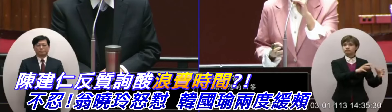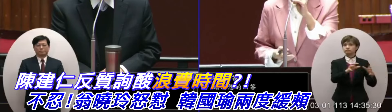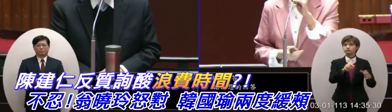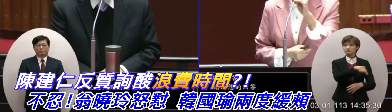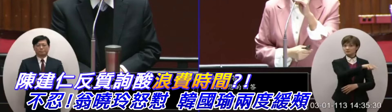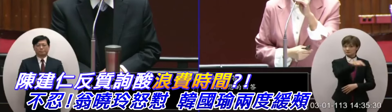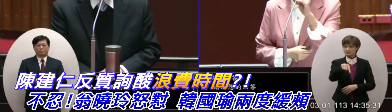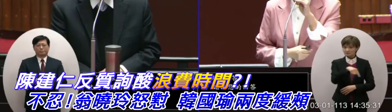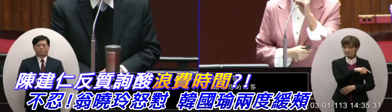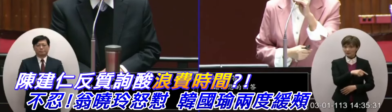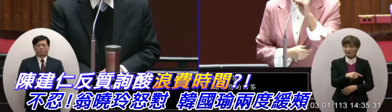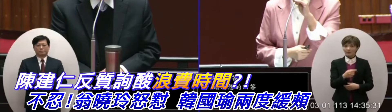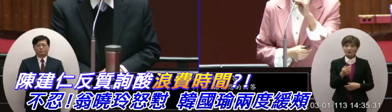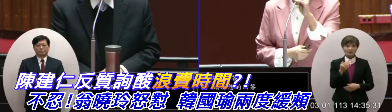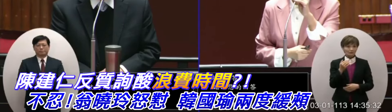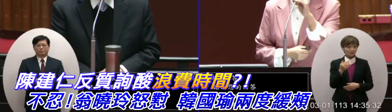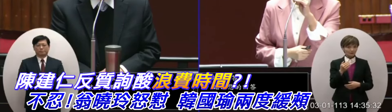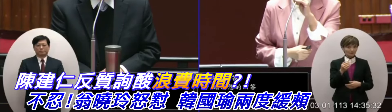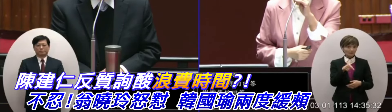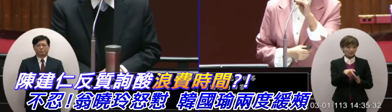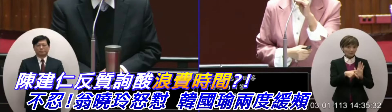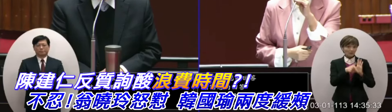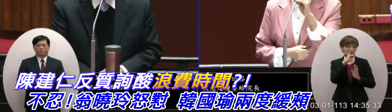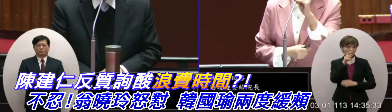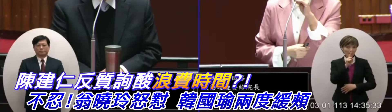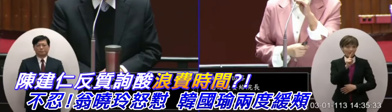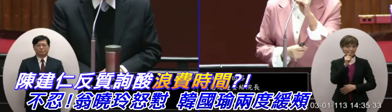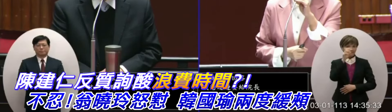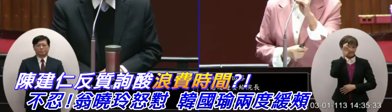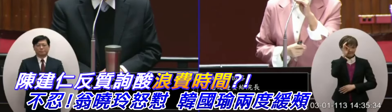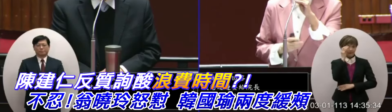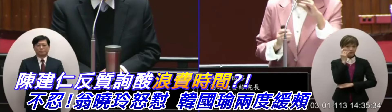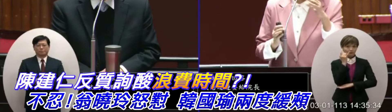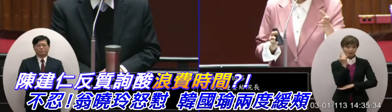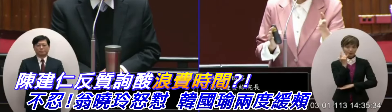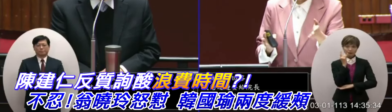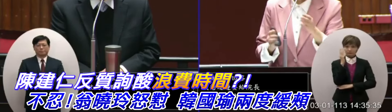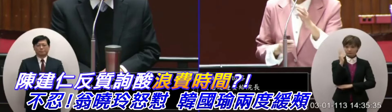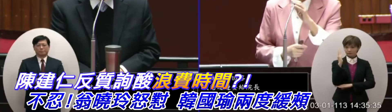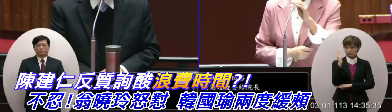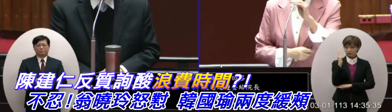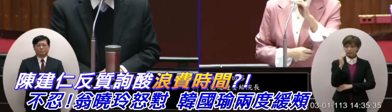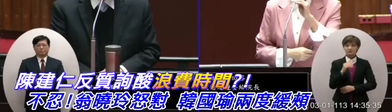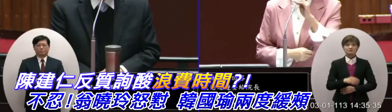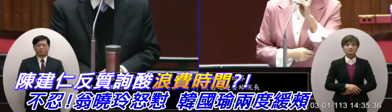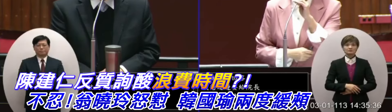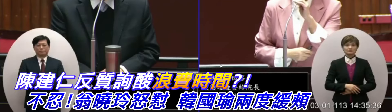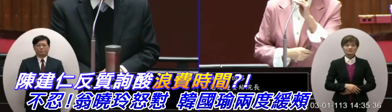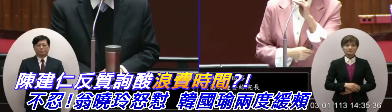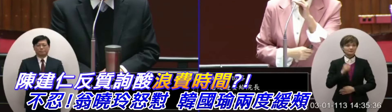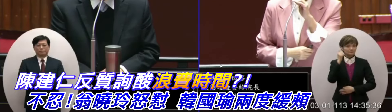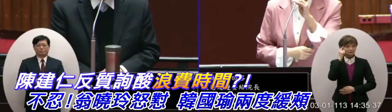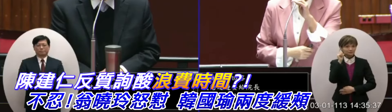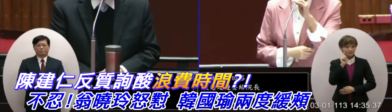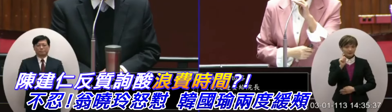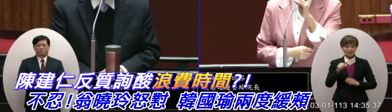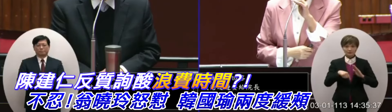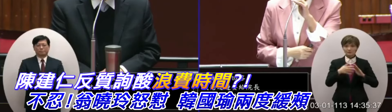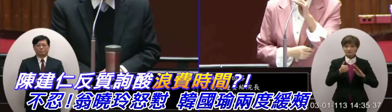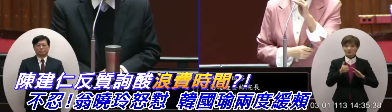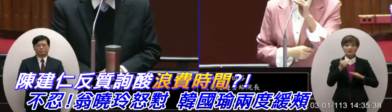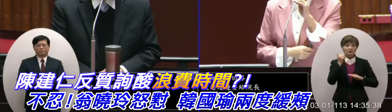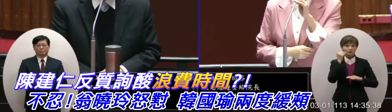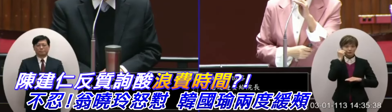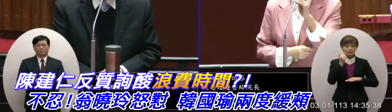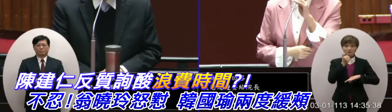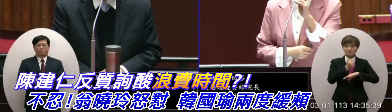阶段就叫做看守政府、看守内阁。就是续任的这个院长是不适合